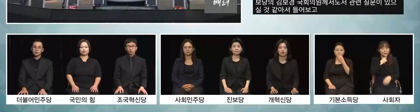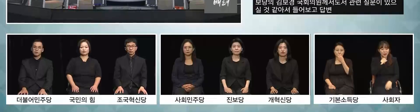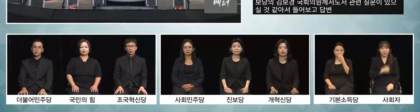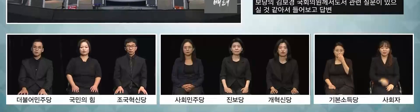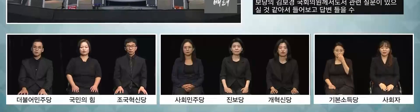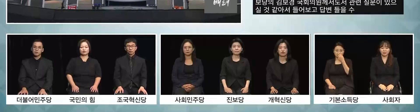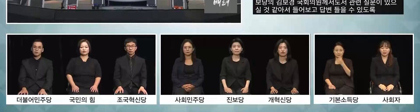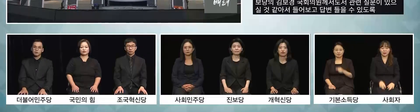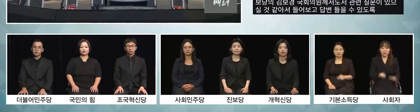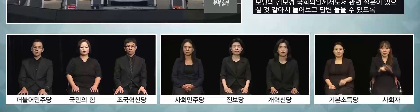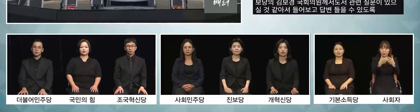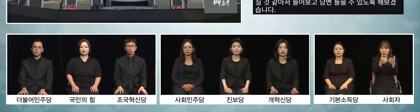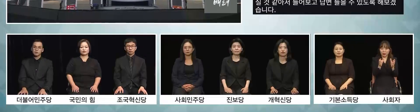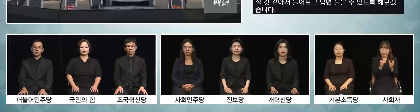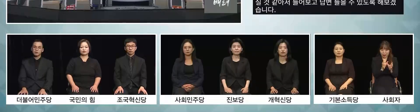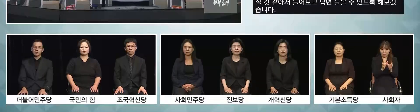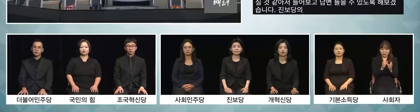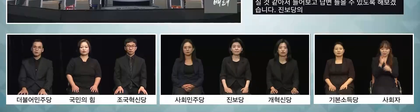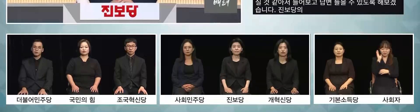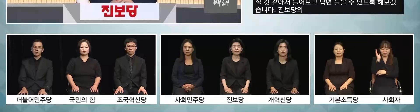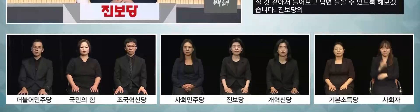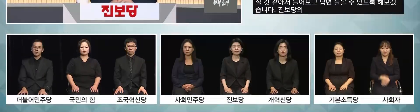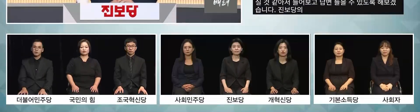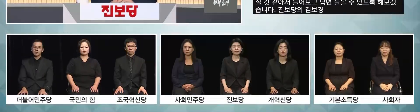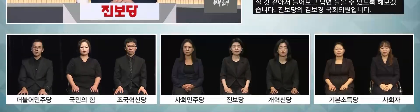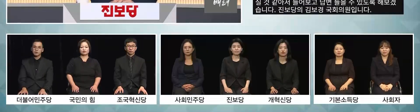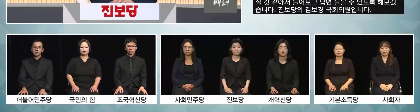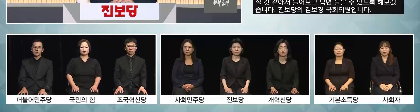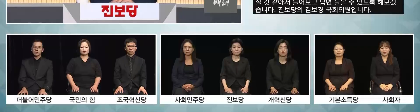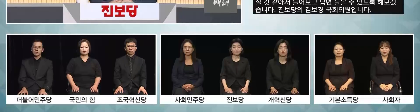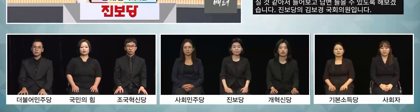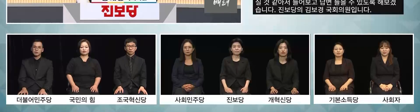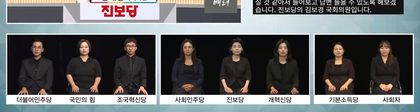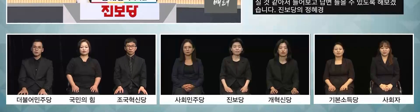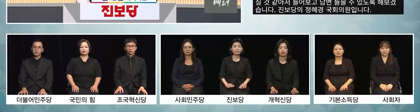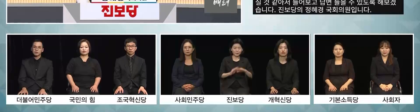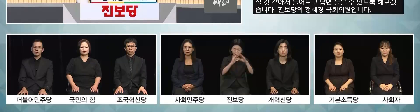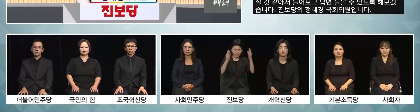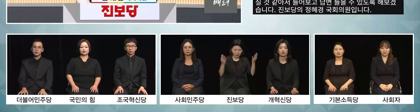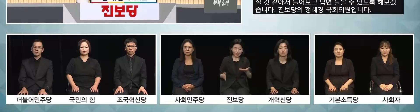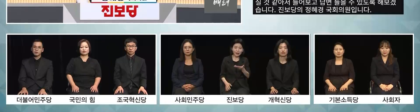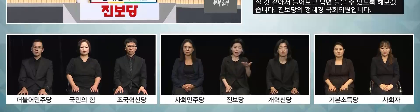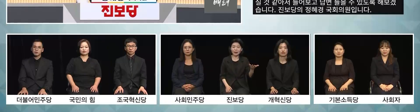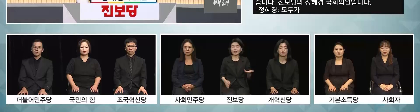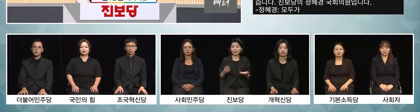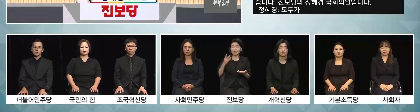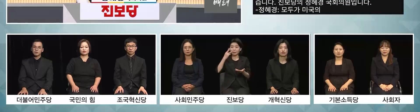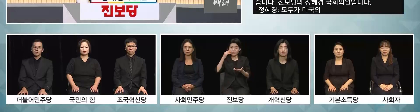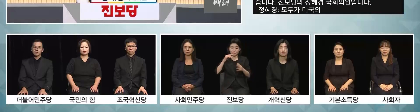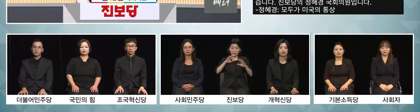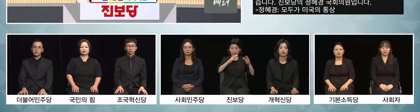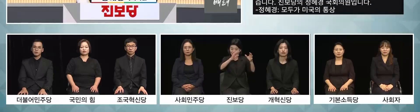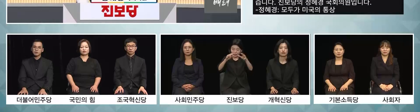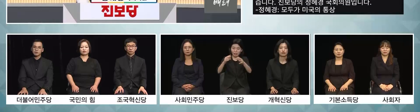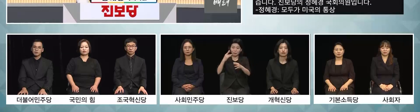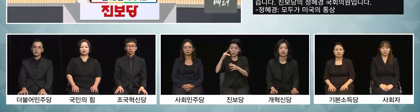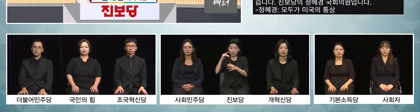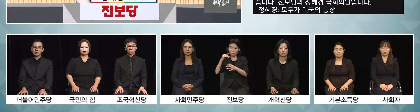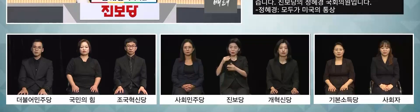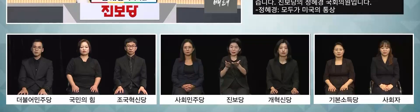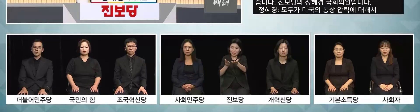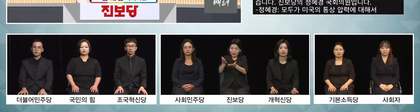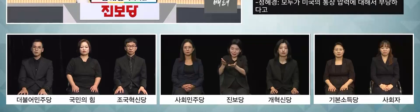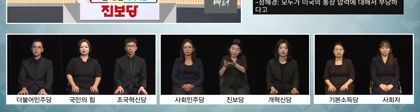해보겠습니다. 진보당의 정혜경 국회의원입니다. 예, 모두가 미국의 통상 압력에 대해서 부당하다라고 모든 당이